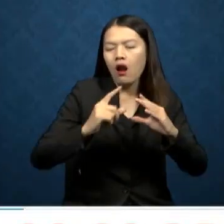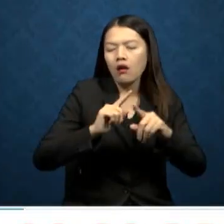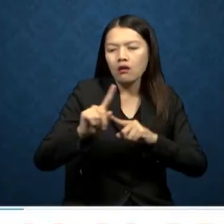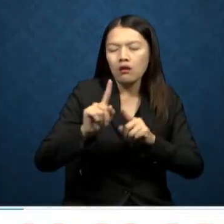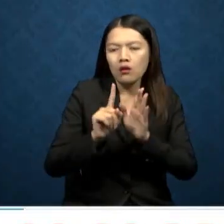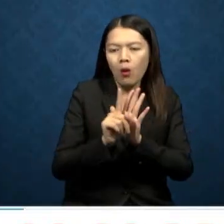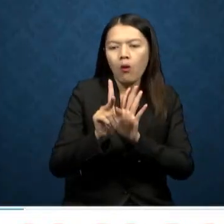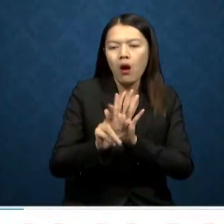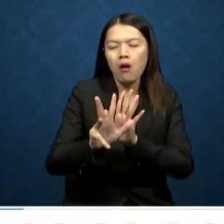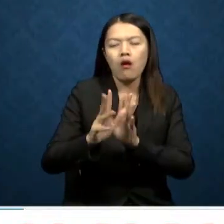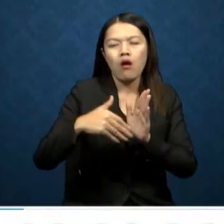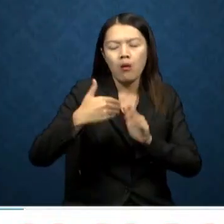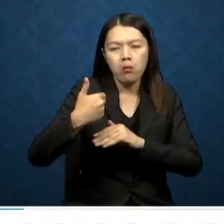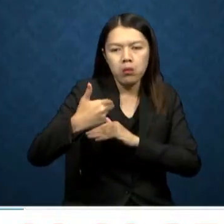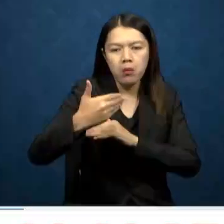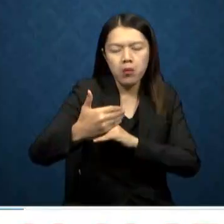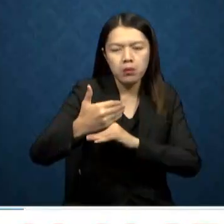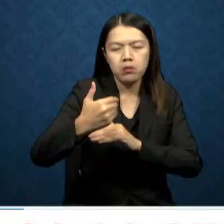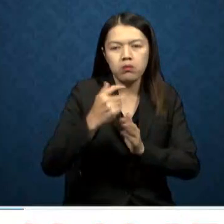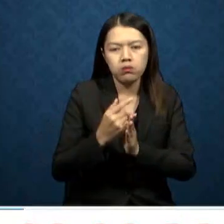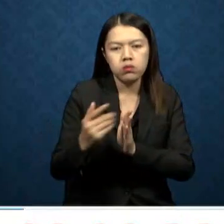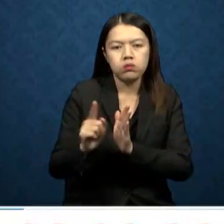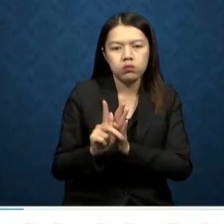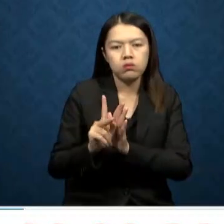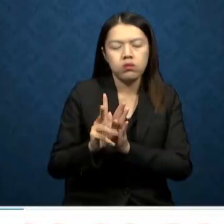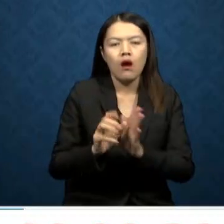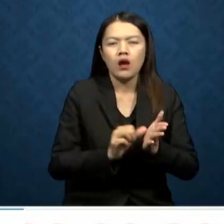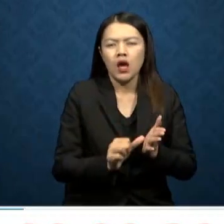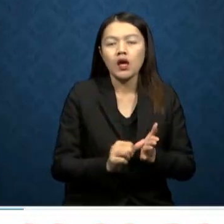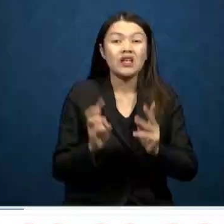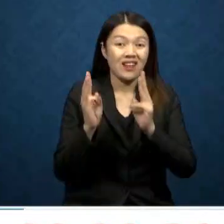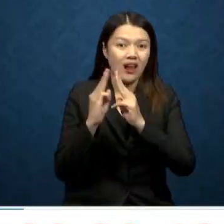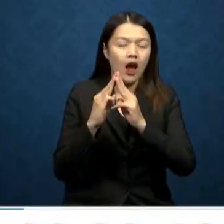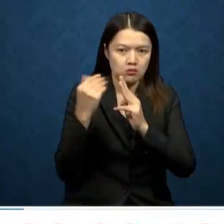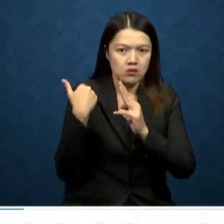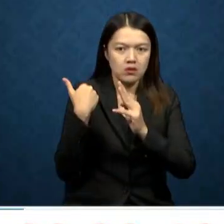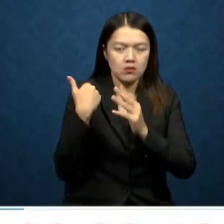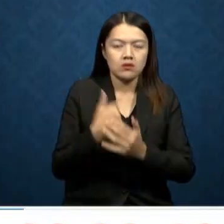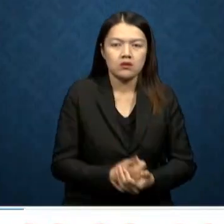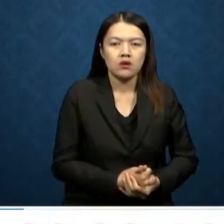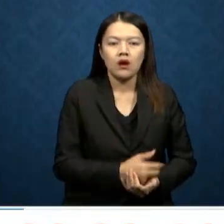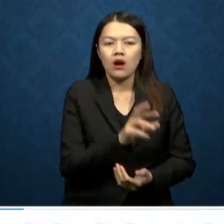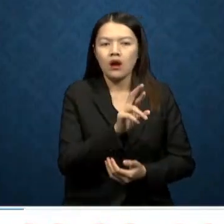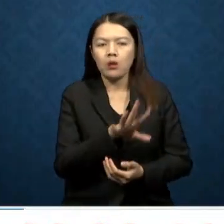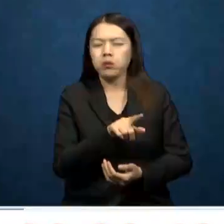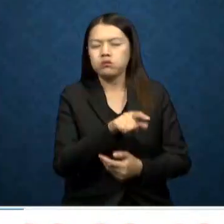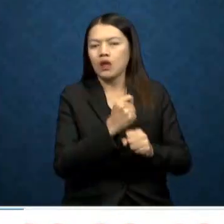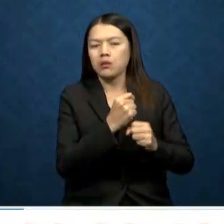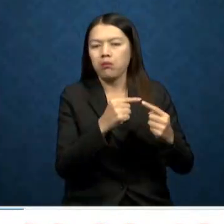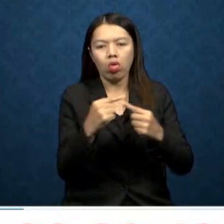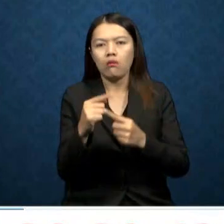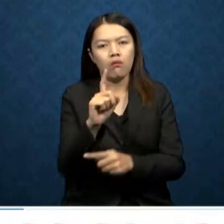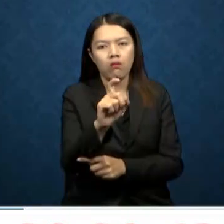ดำเนินการไปแล้วสักระยะหนึ่งก็มีการแก้ไขสัญญาระบบจะไม่สามารถดำเนินการ